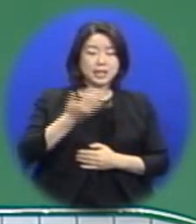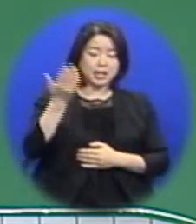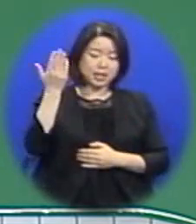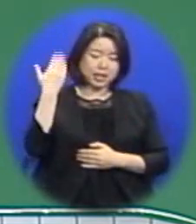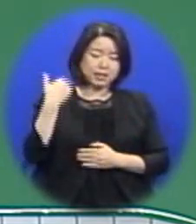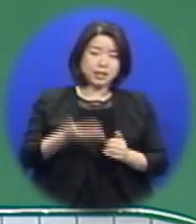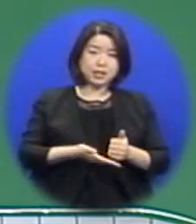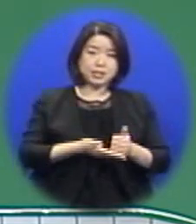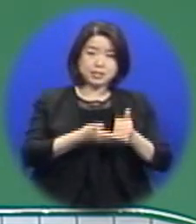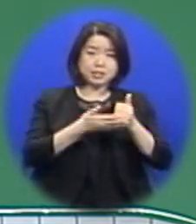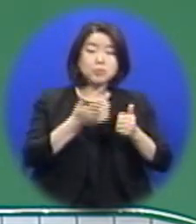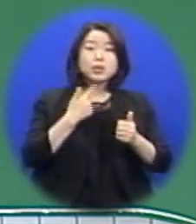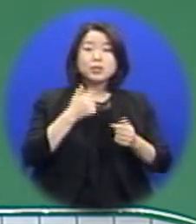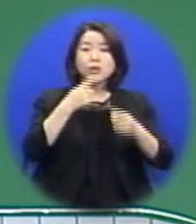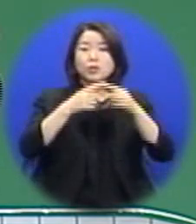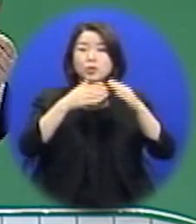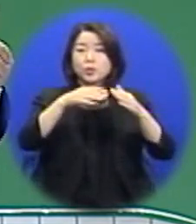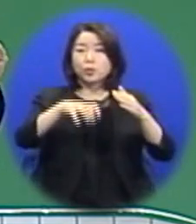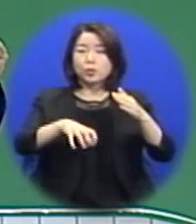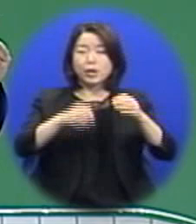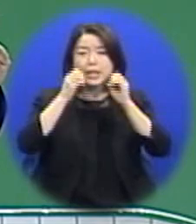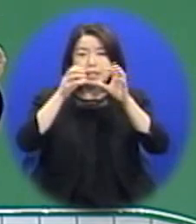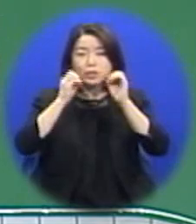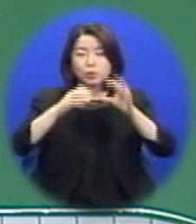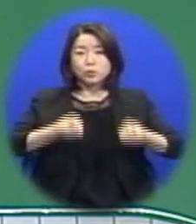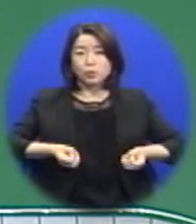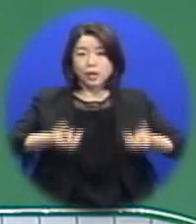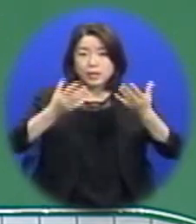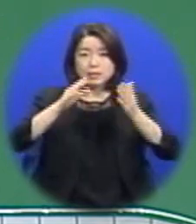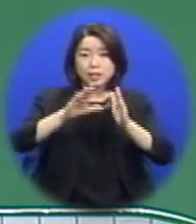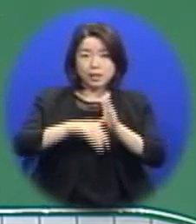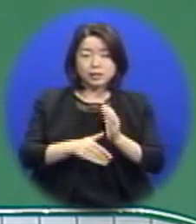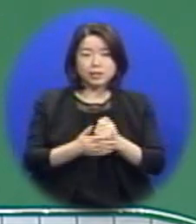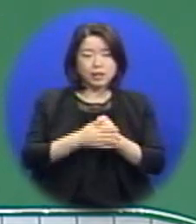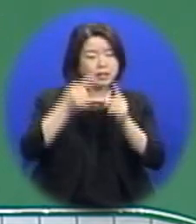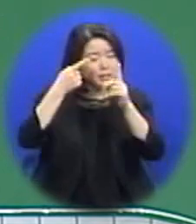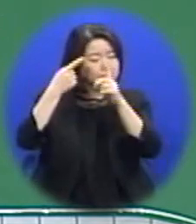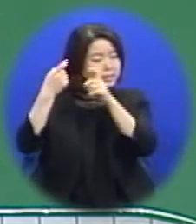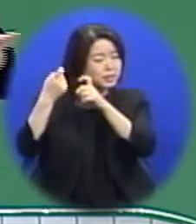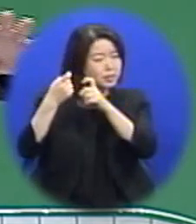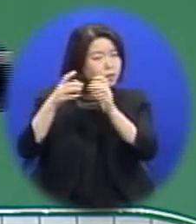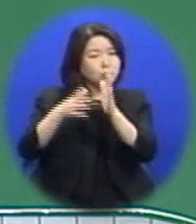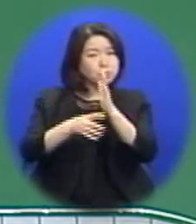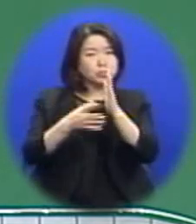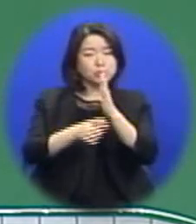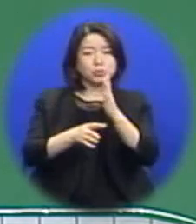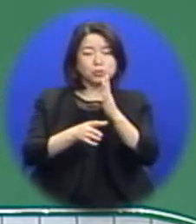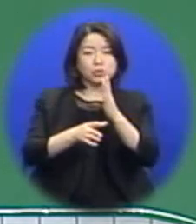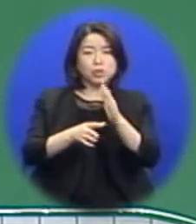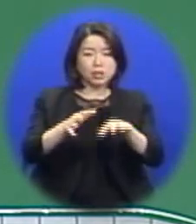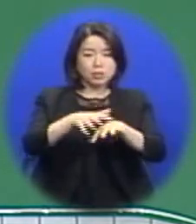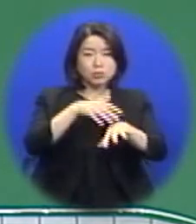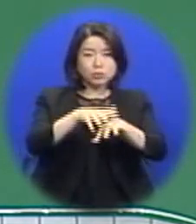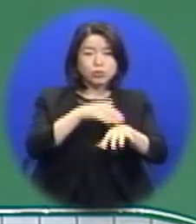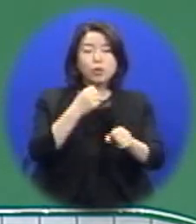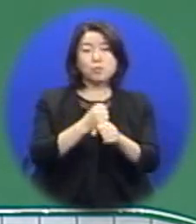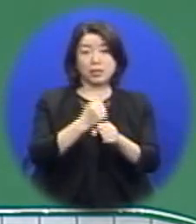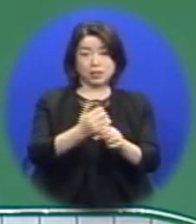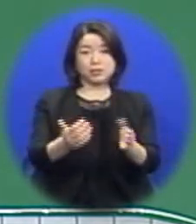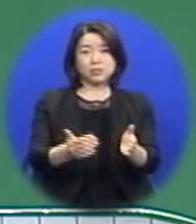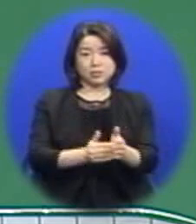섬기던 교회에서 전도행사를 하면서 기념품으로 수건을 만들었습니다.